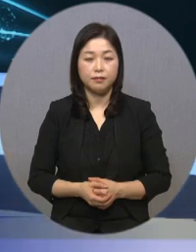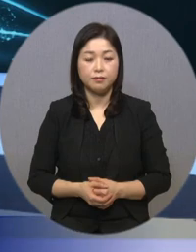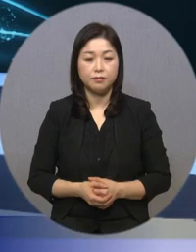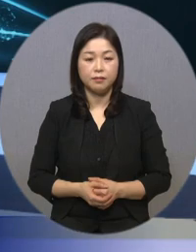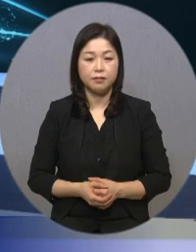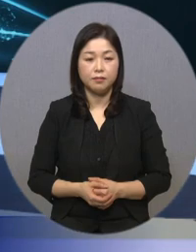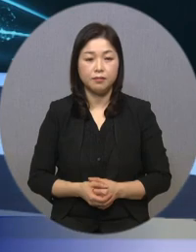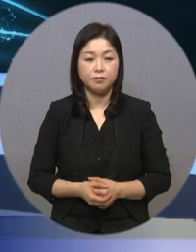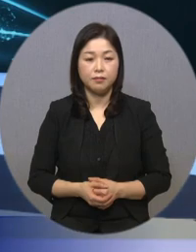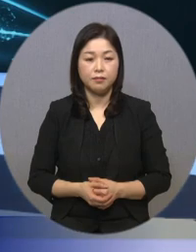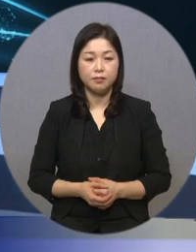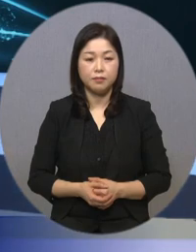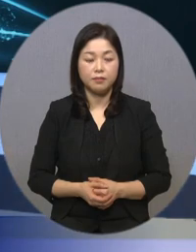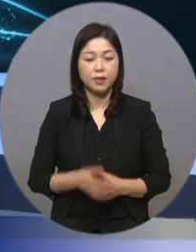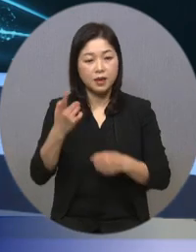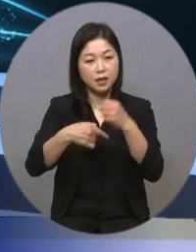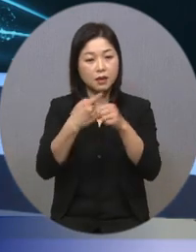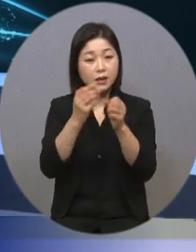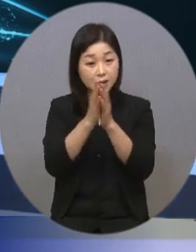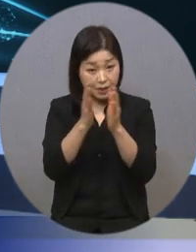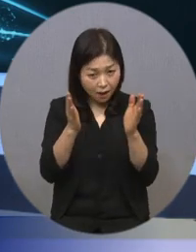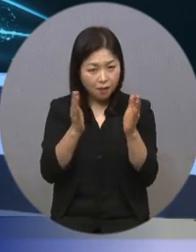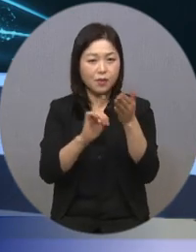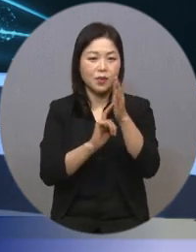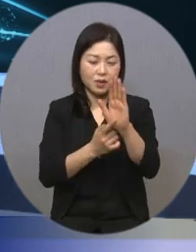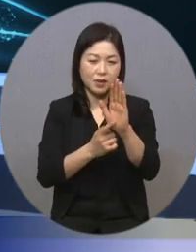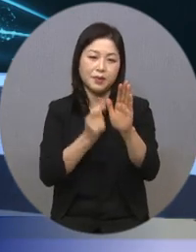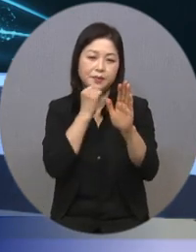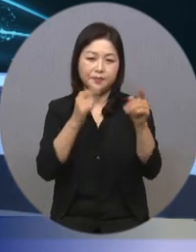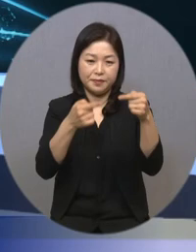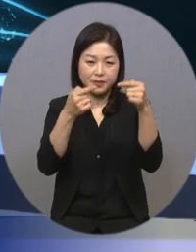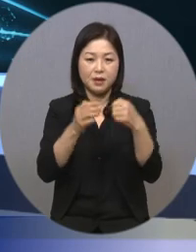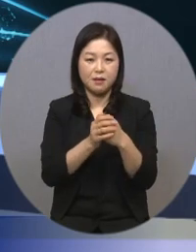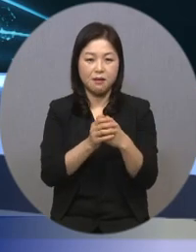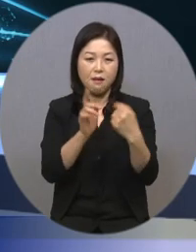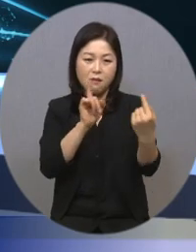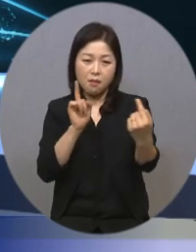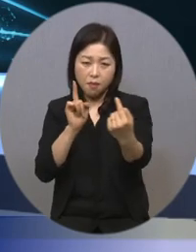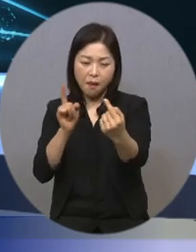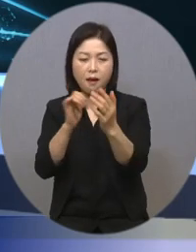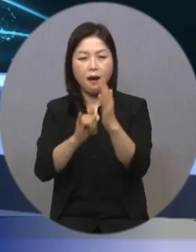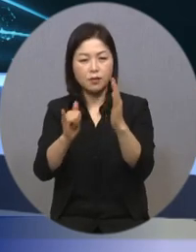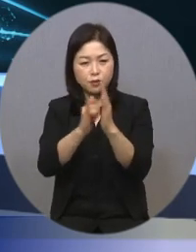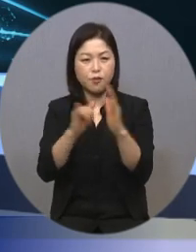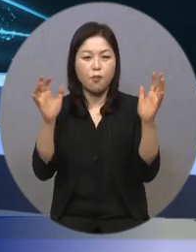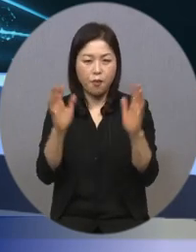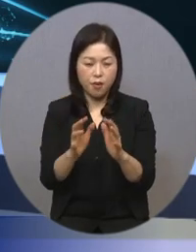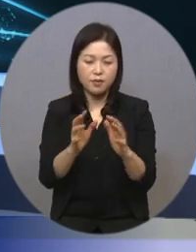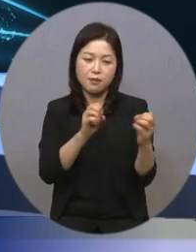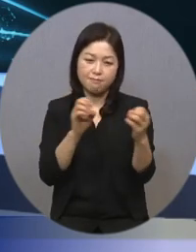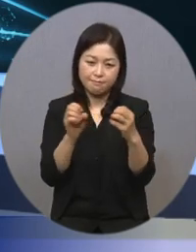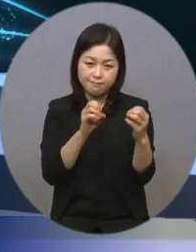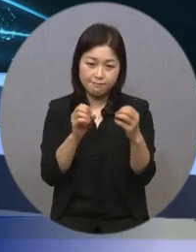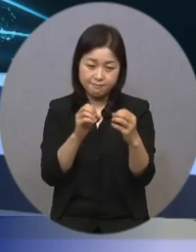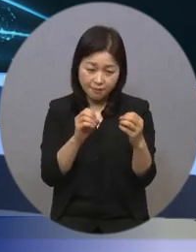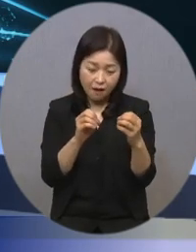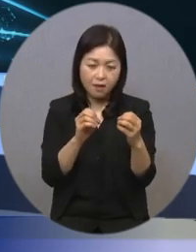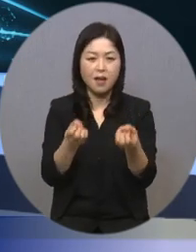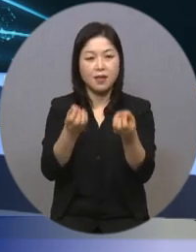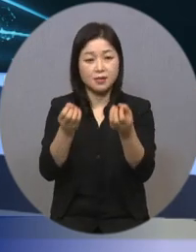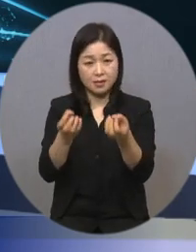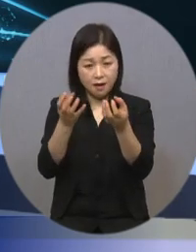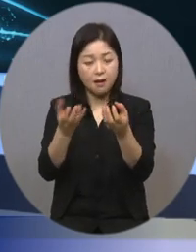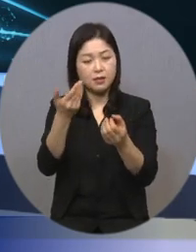한해의 시작을 알리는 명절 설날입니다 서로 떨어져 지내던 가족도 모여 도란도란 이야기를 꽃피우는 명절이 지만